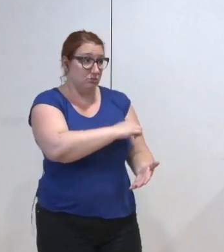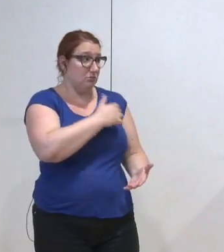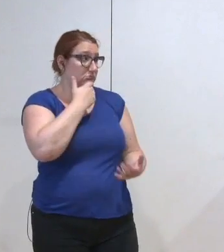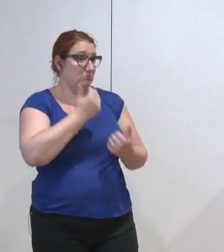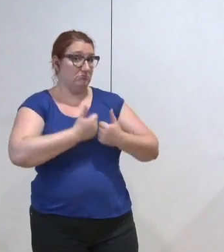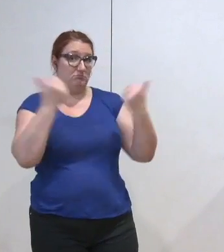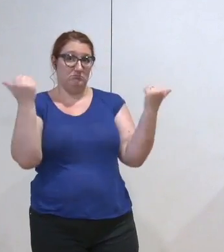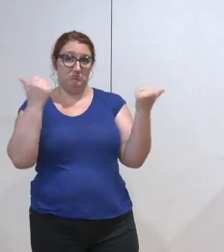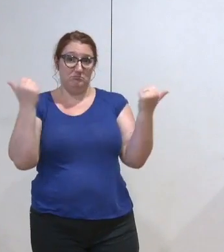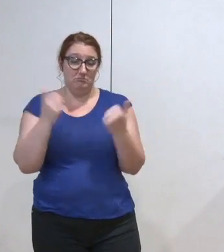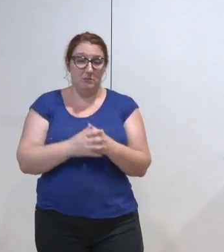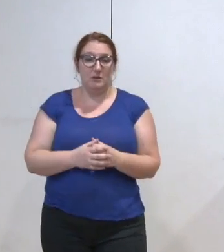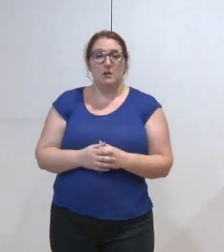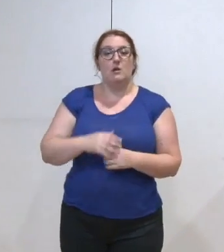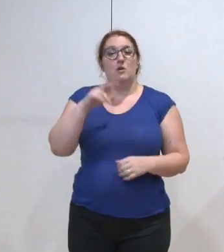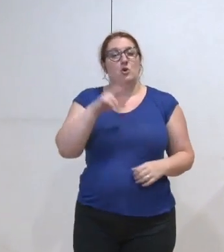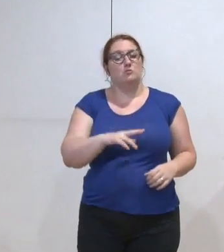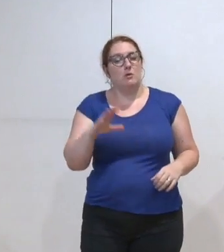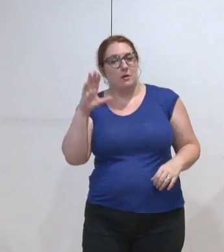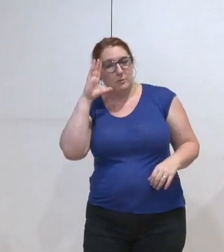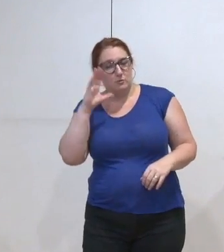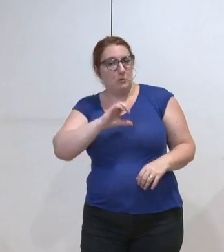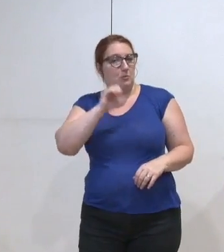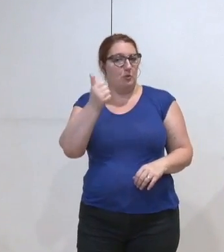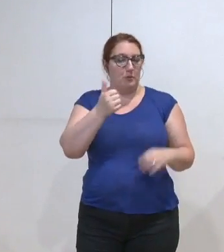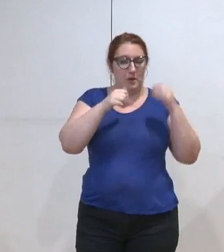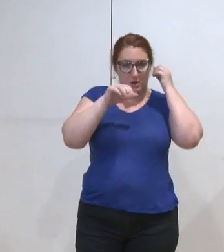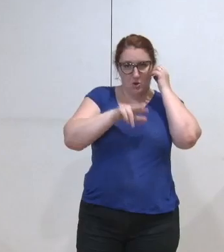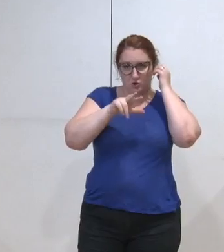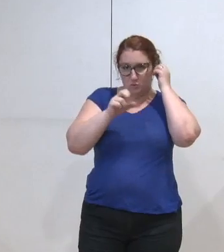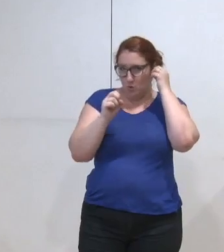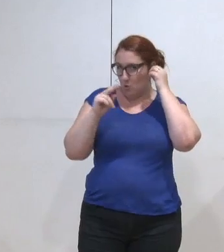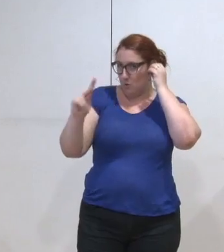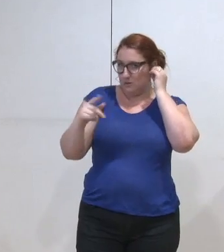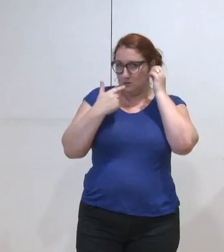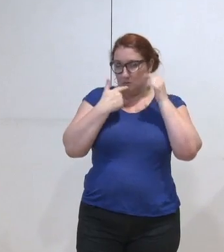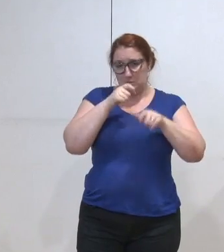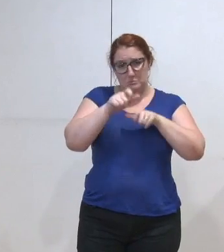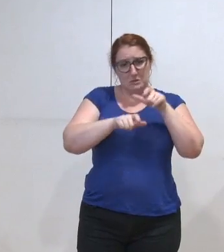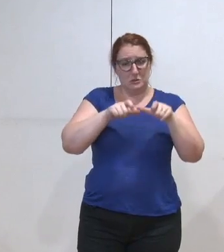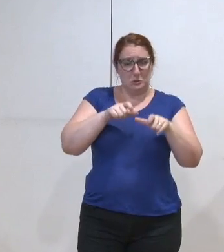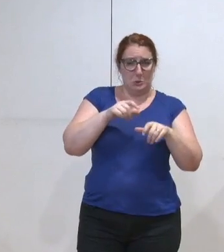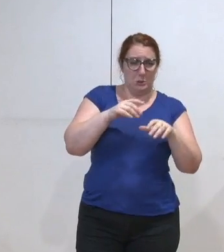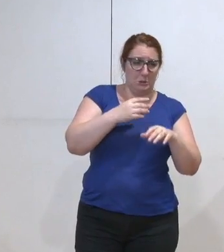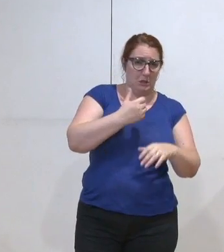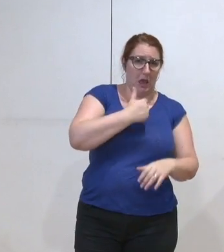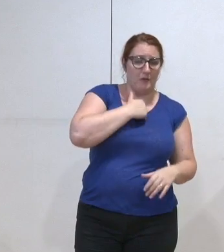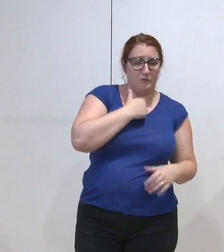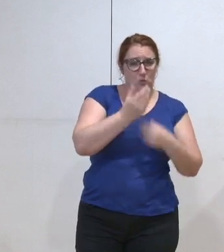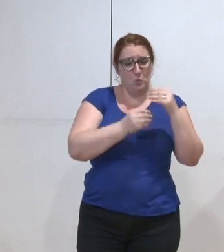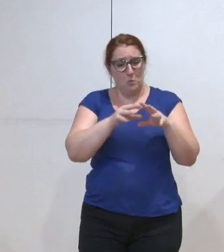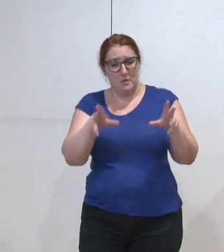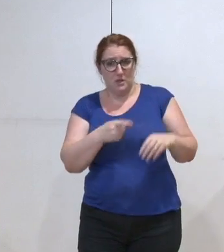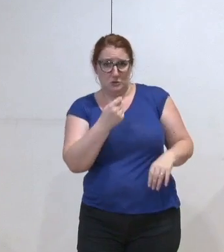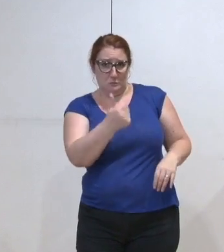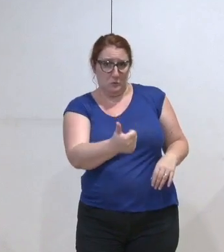logement hébergement vous évoquez le logement d'abord très bien ça concerne un tout petit nombre de ménages ou d'individus la réponse passe évidemment par